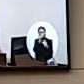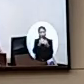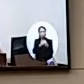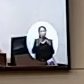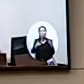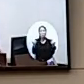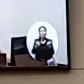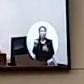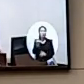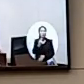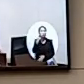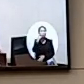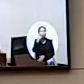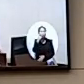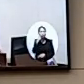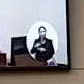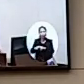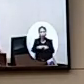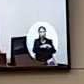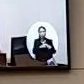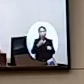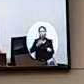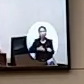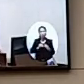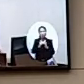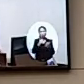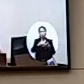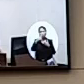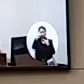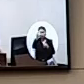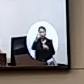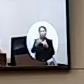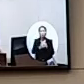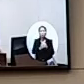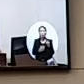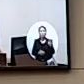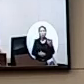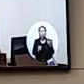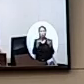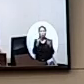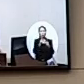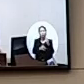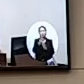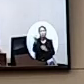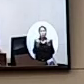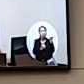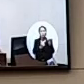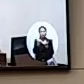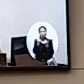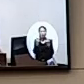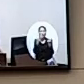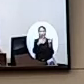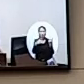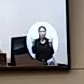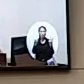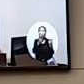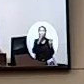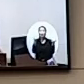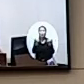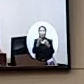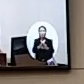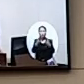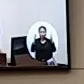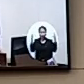못하겠습니다. 내구성을 조건해 주시기 바랍니다. 선물이 되었으므로 제207회 안동시의회 제2차 본회의를